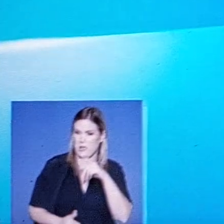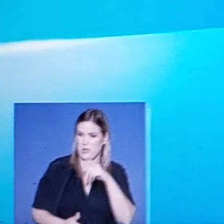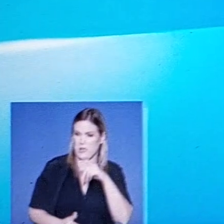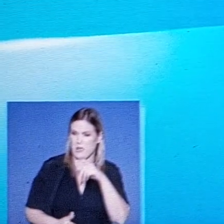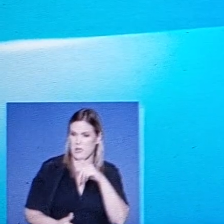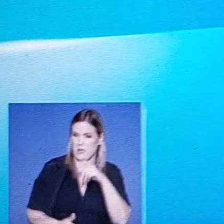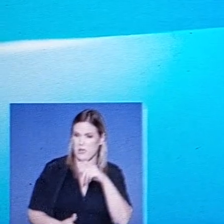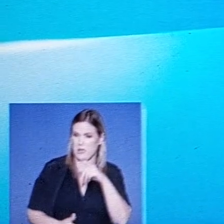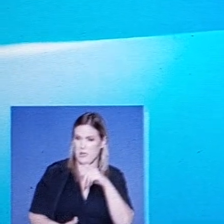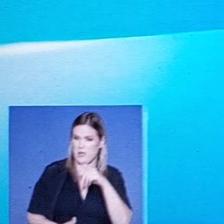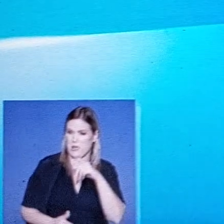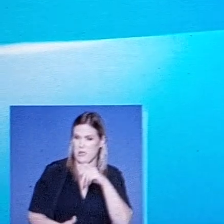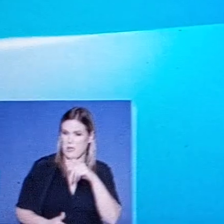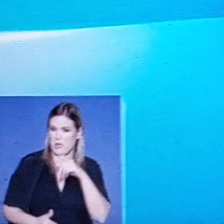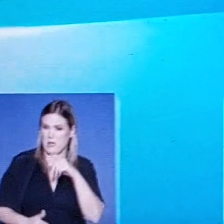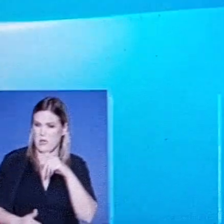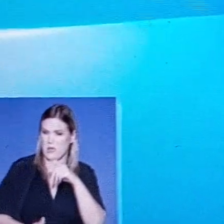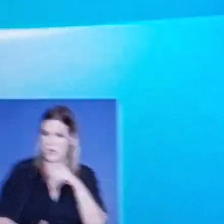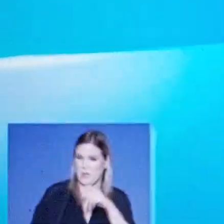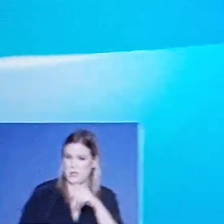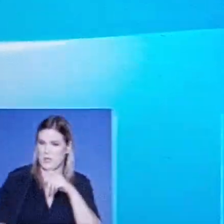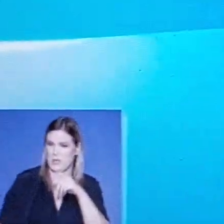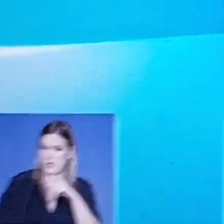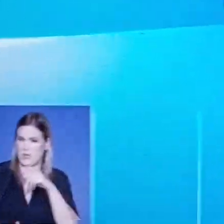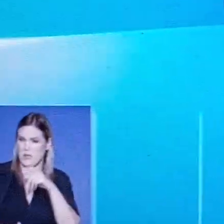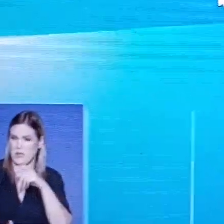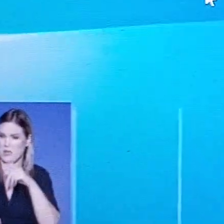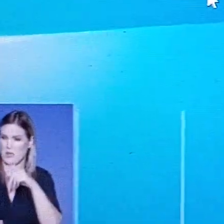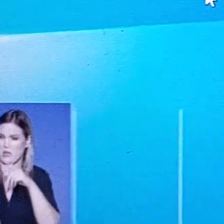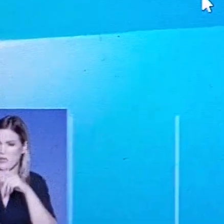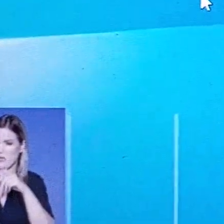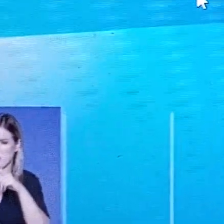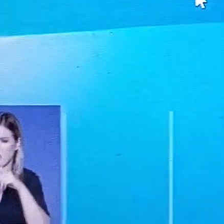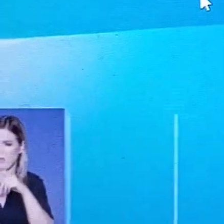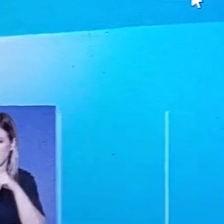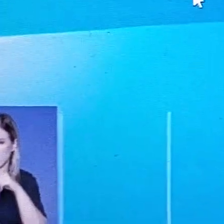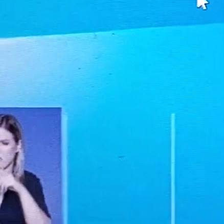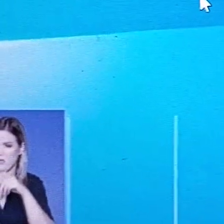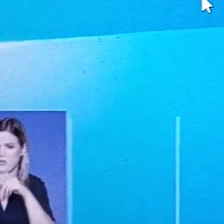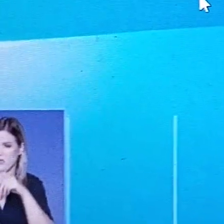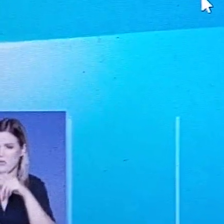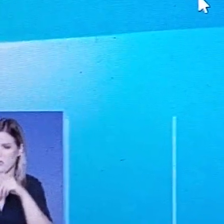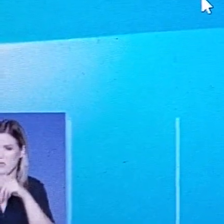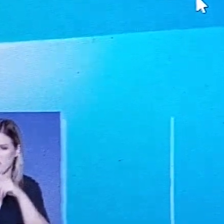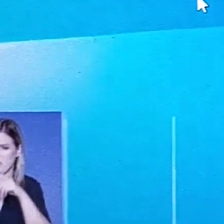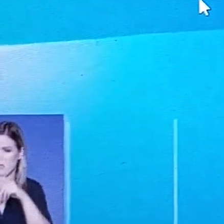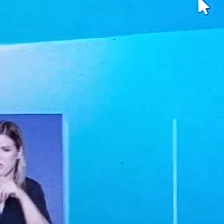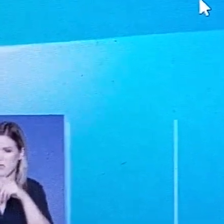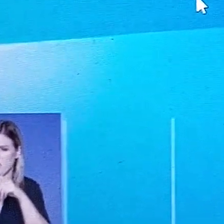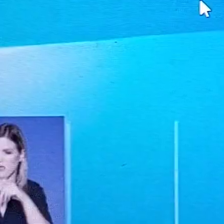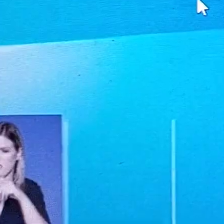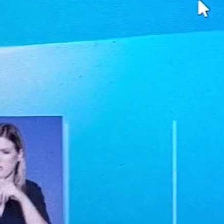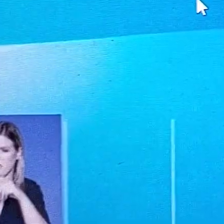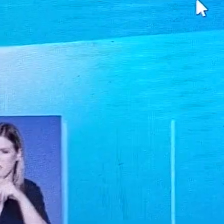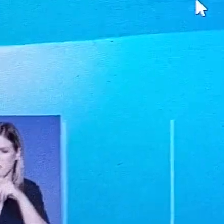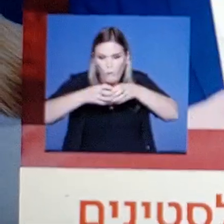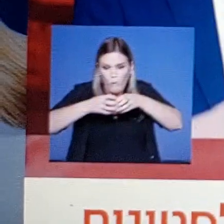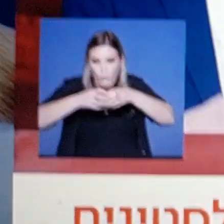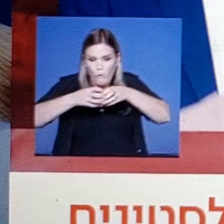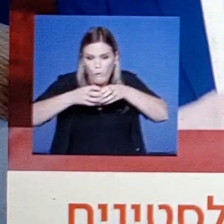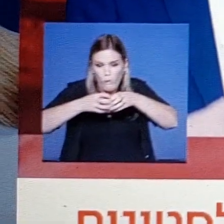ne nous assassinent pas? Donc comme si c'était du chantage. Et donc voilà comment l'échange qui est rapporté